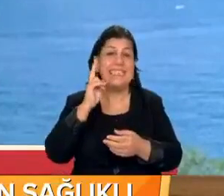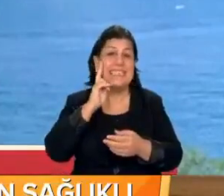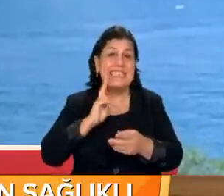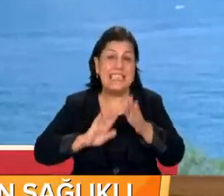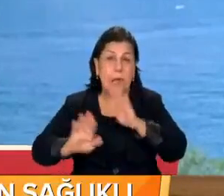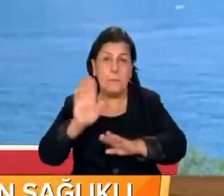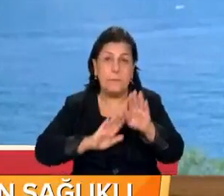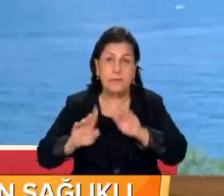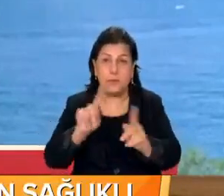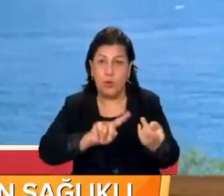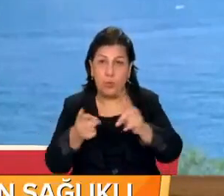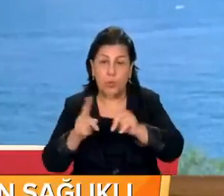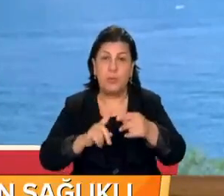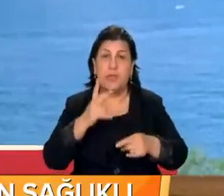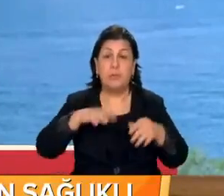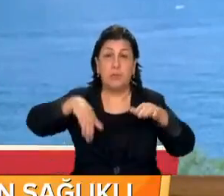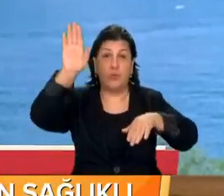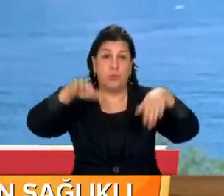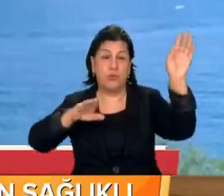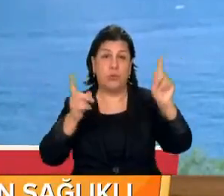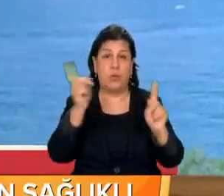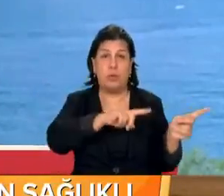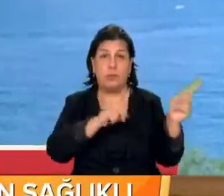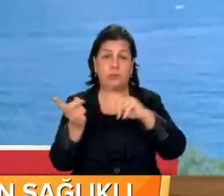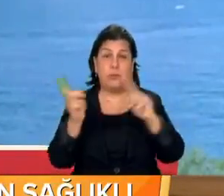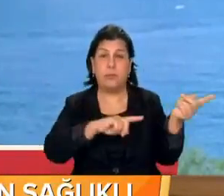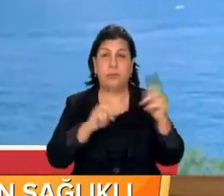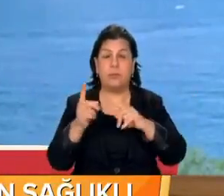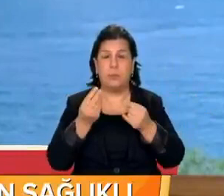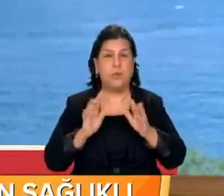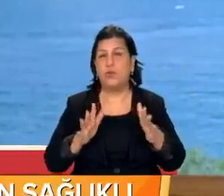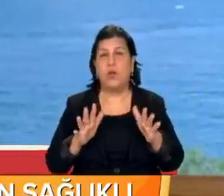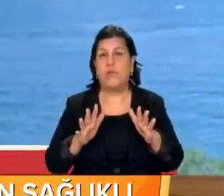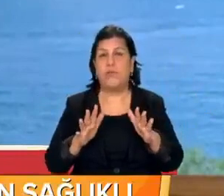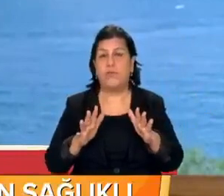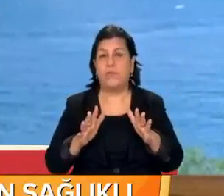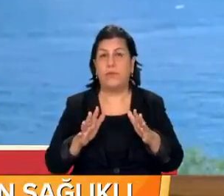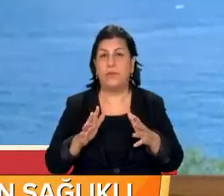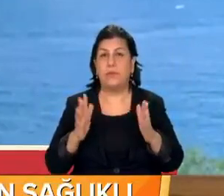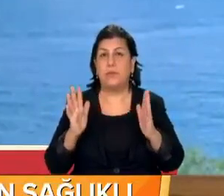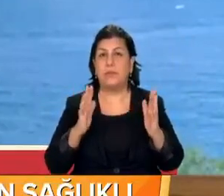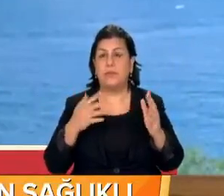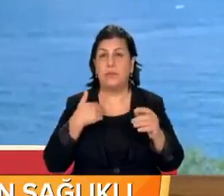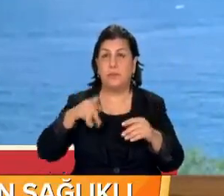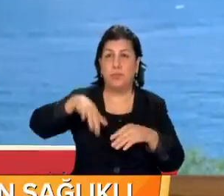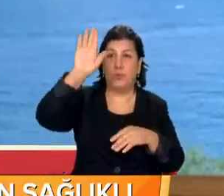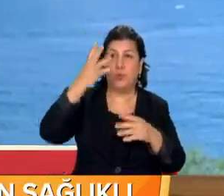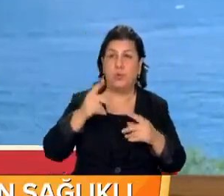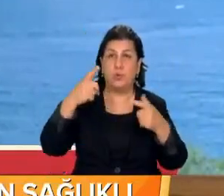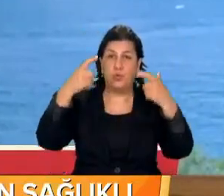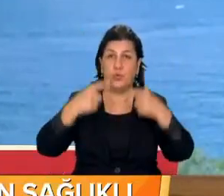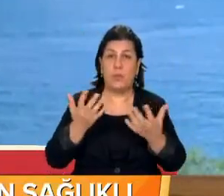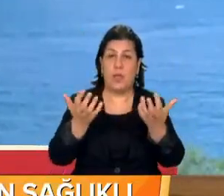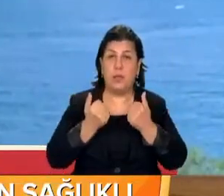türecinin yönetebiliriz ama iki yetişkin birbirini yönetmesi biraz tuhaf karşınızdakinin bir ilişkin olduğunu ve bu